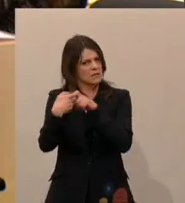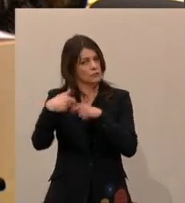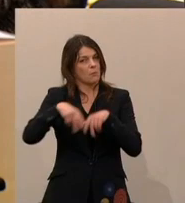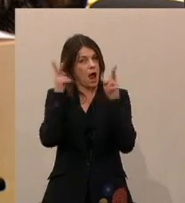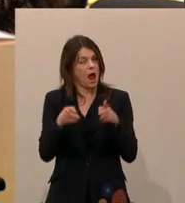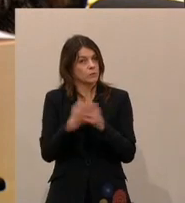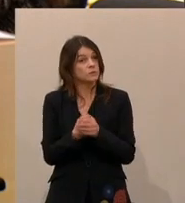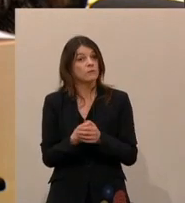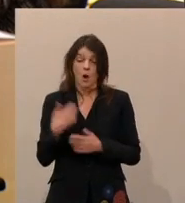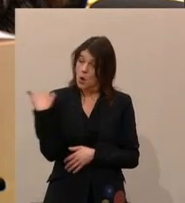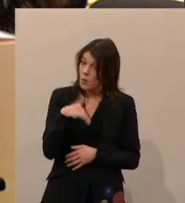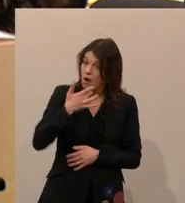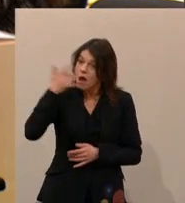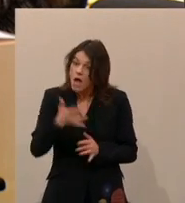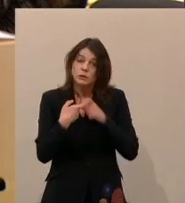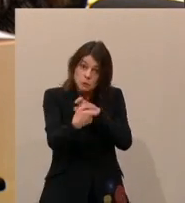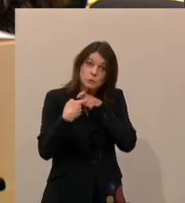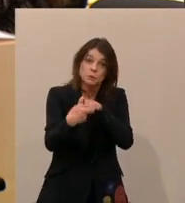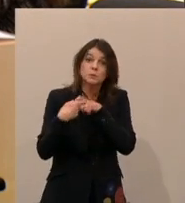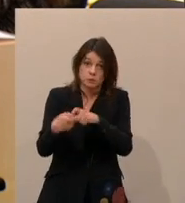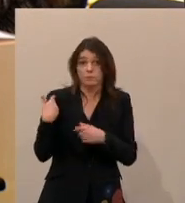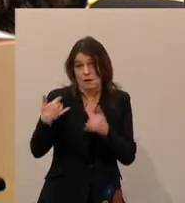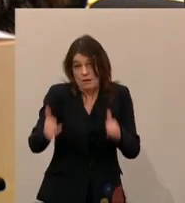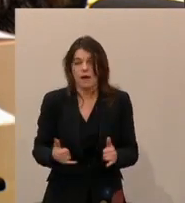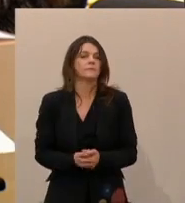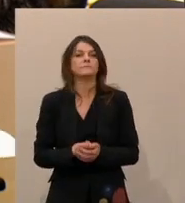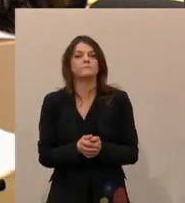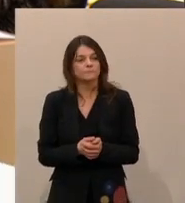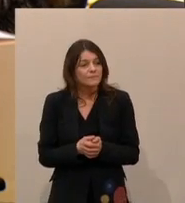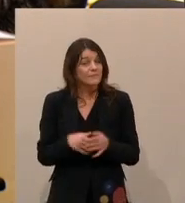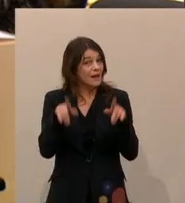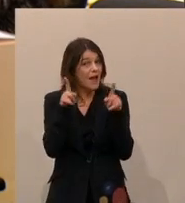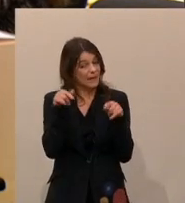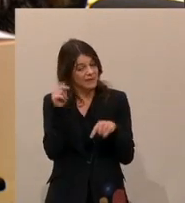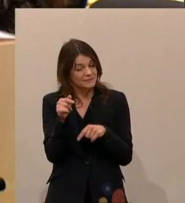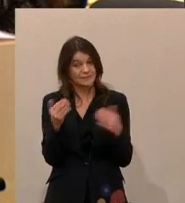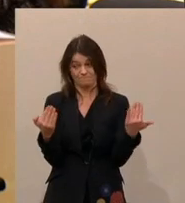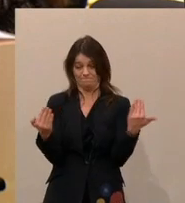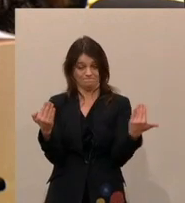erinnern, wo wir da sehr, sehr intensiv auch darüber diskutiert haben. Aber genau diese